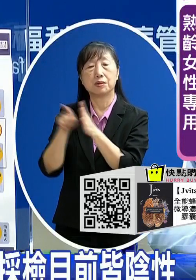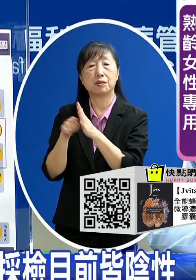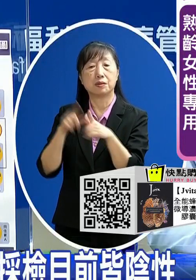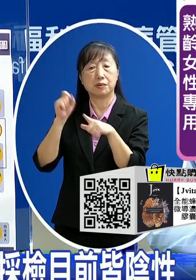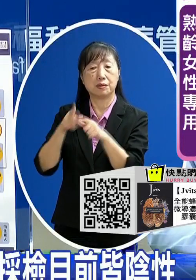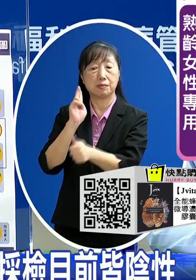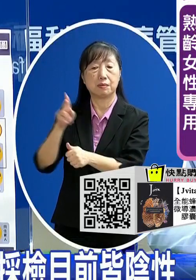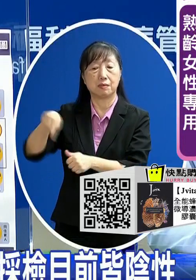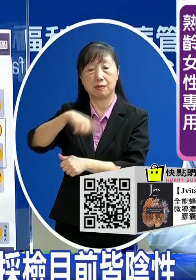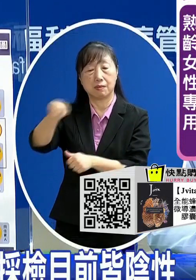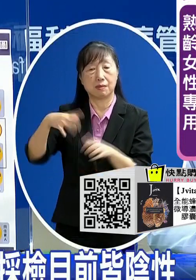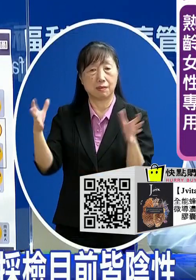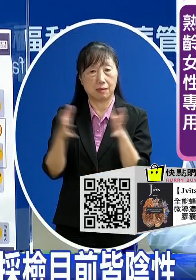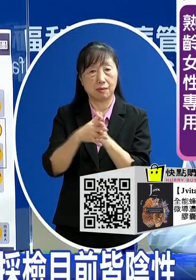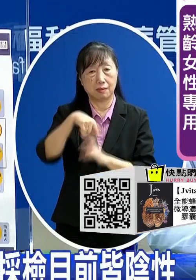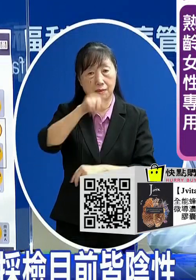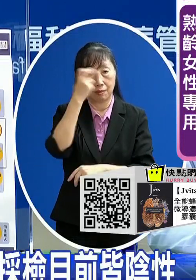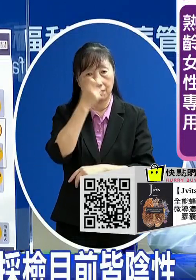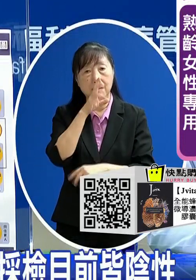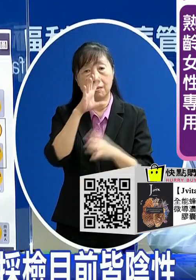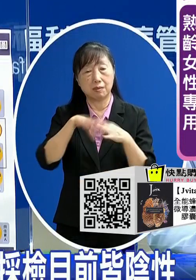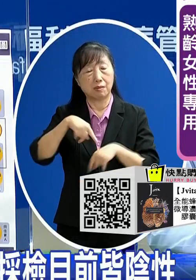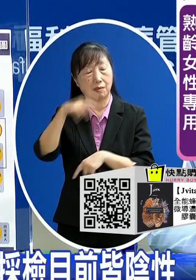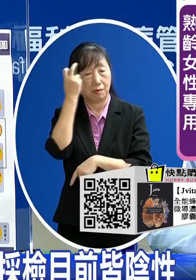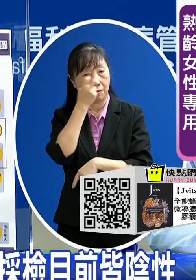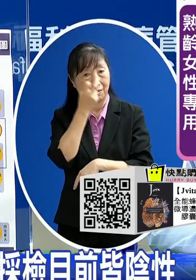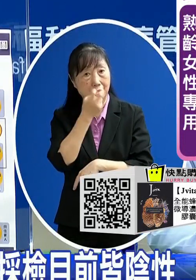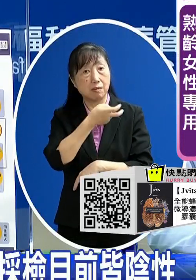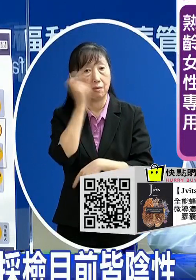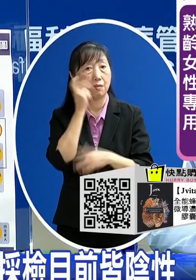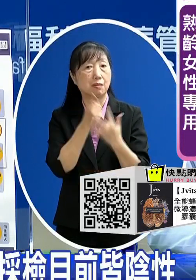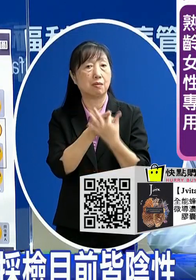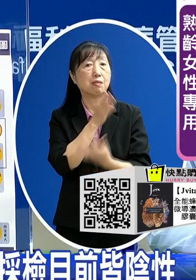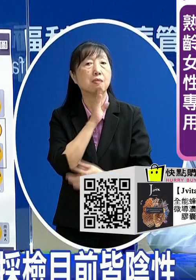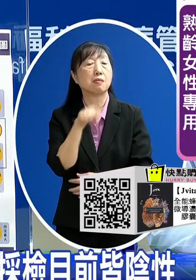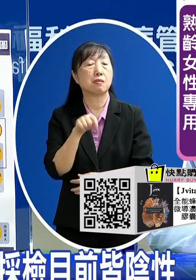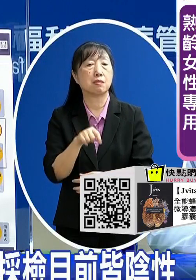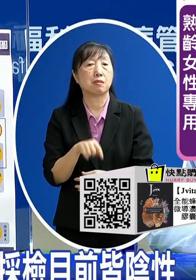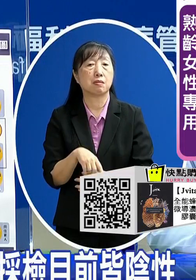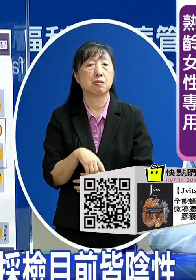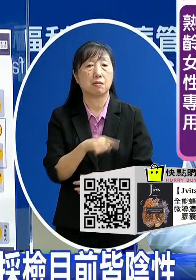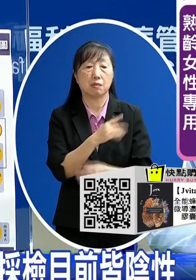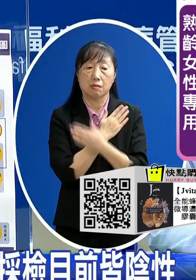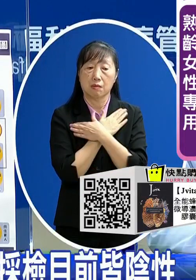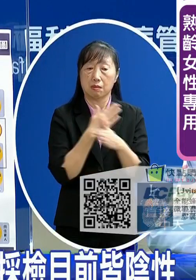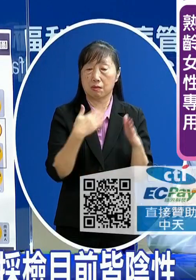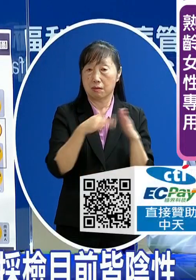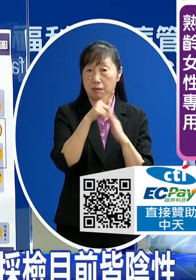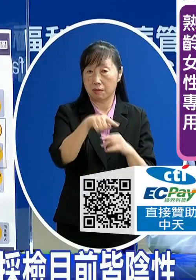了。那至于在环境的检体，我们不管是幼儿园或是这